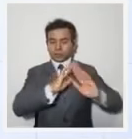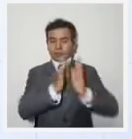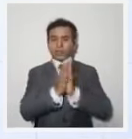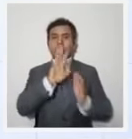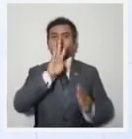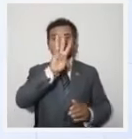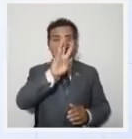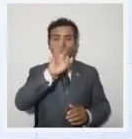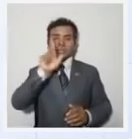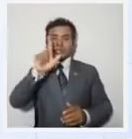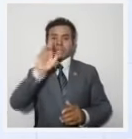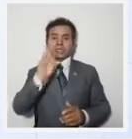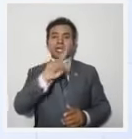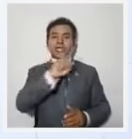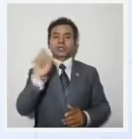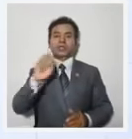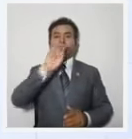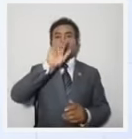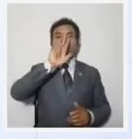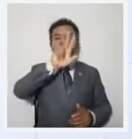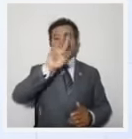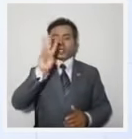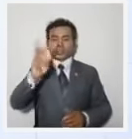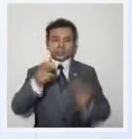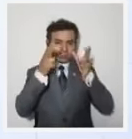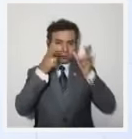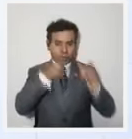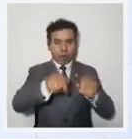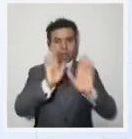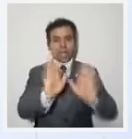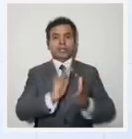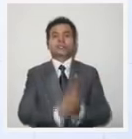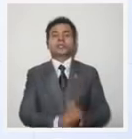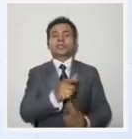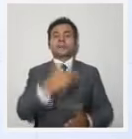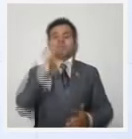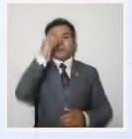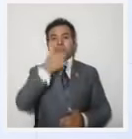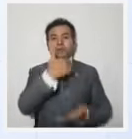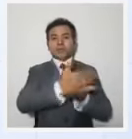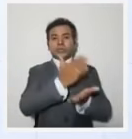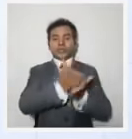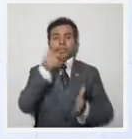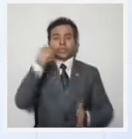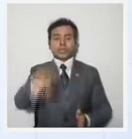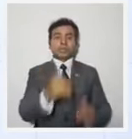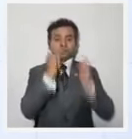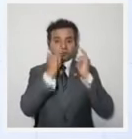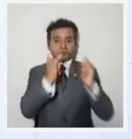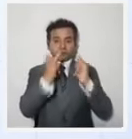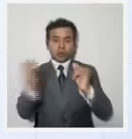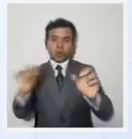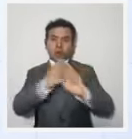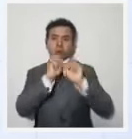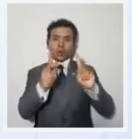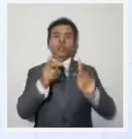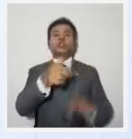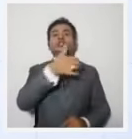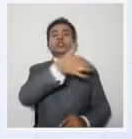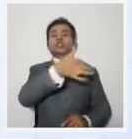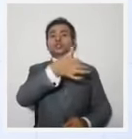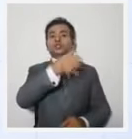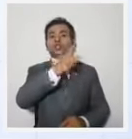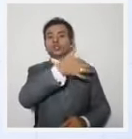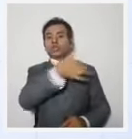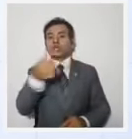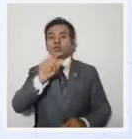171222 জন এবং বর্তমানে কোয়ারেন্টাইনে আছেন 37183 জন। সারা দেশে 64 জেলা, সকল উপজেলা